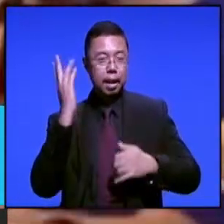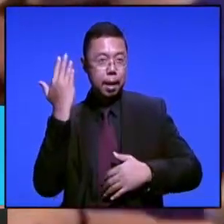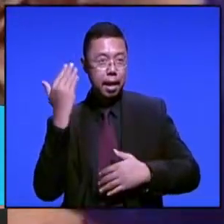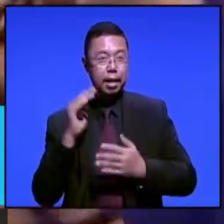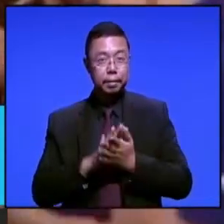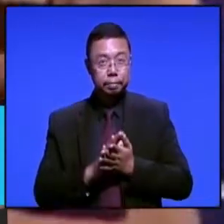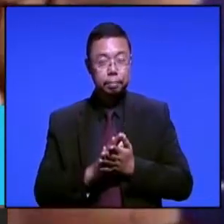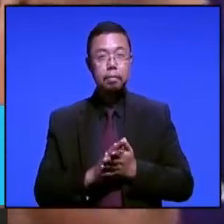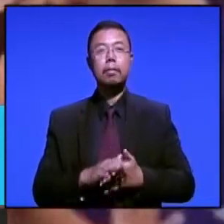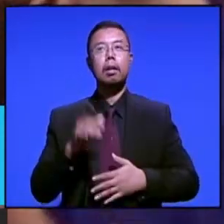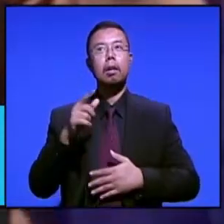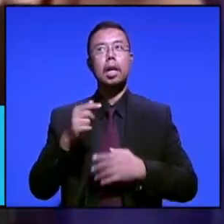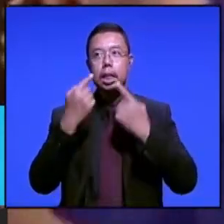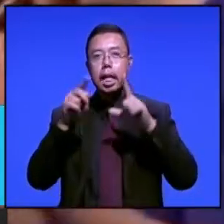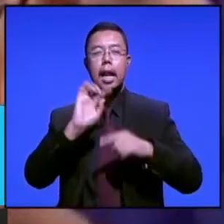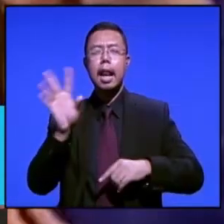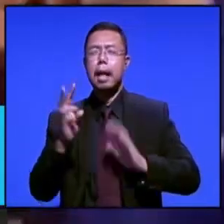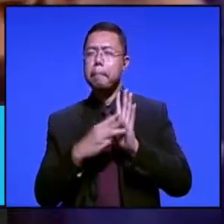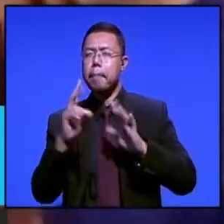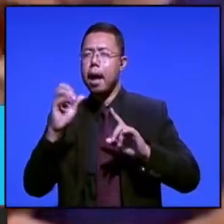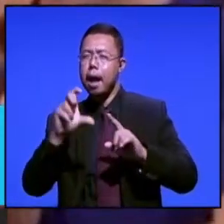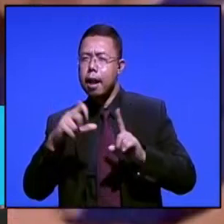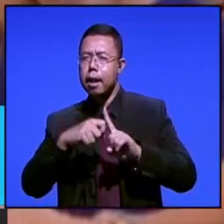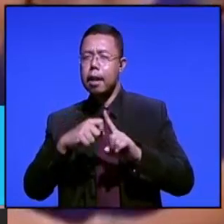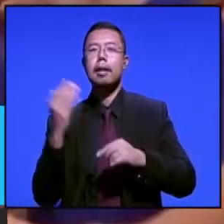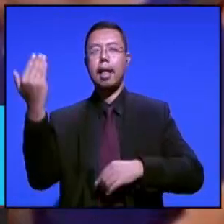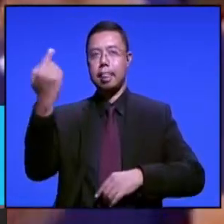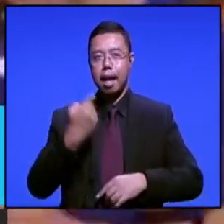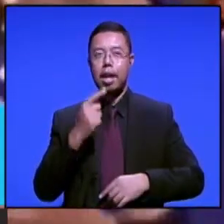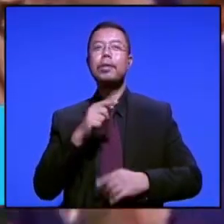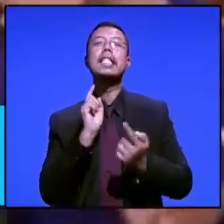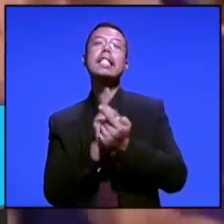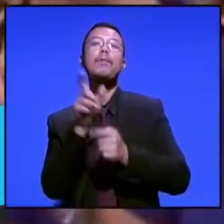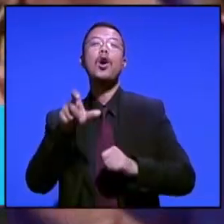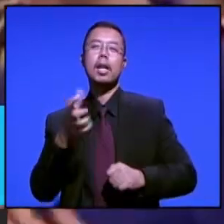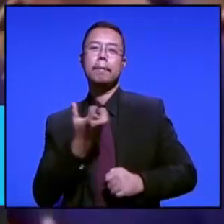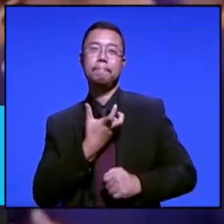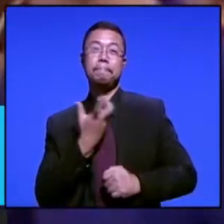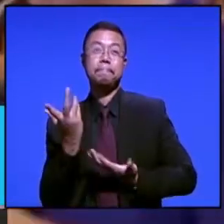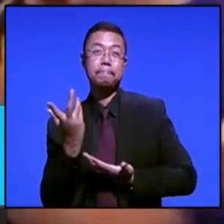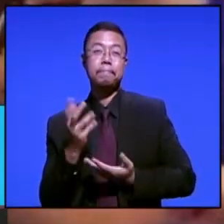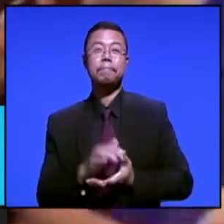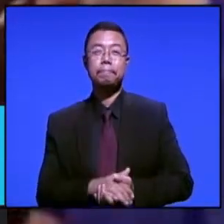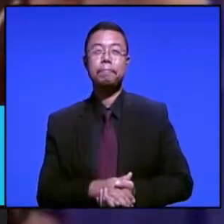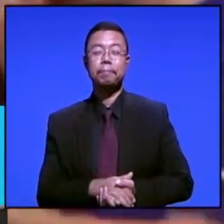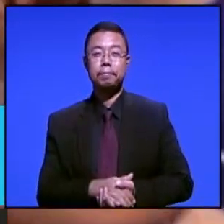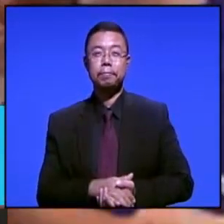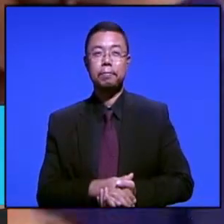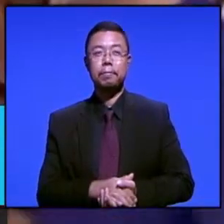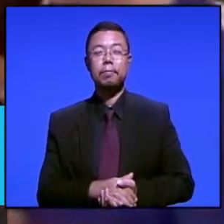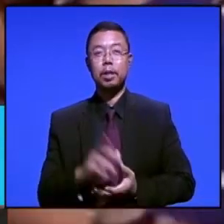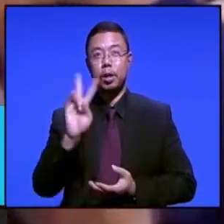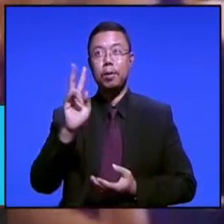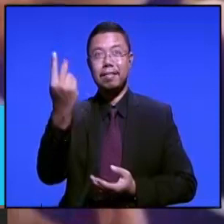Rossi, pebalap ternama MotoGP lain, Mark dan Alex Marquez, juga tiba di tanah air untuk menemui para penggemarnya. Kedatangan